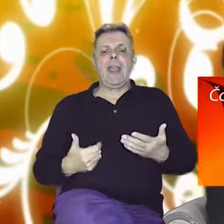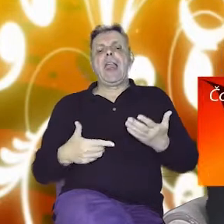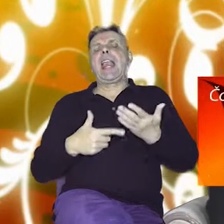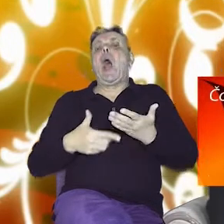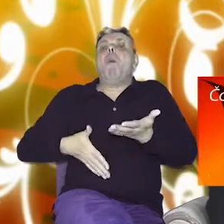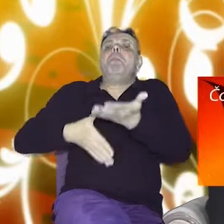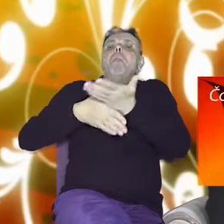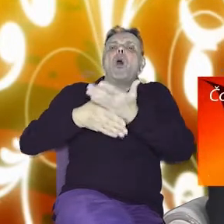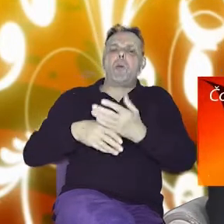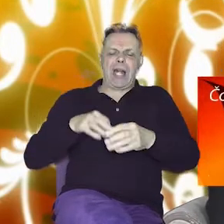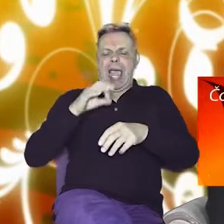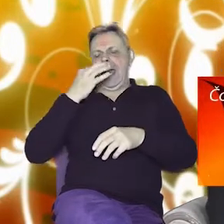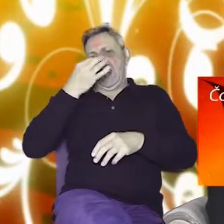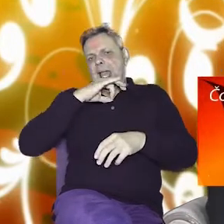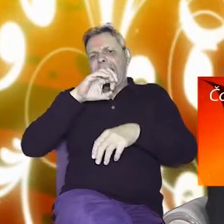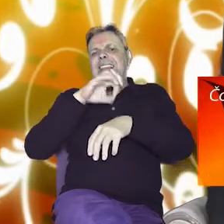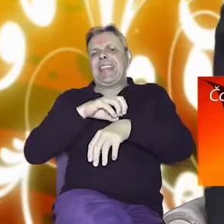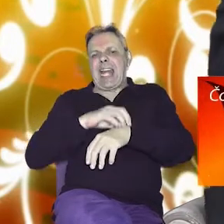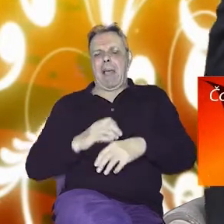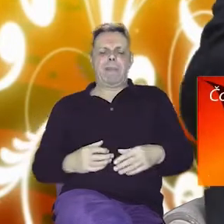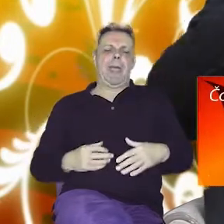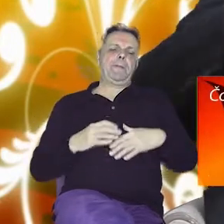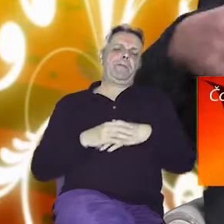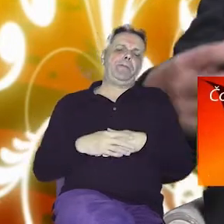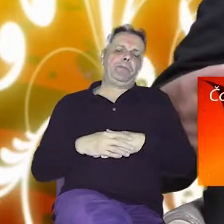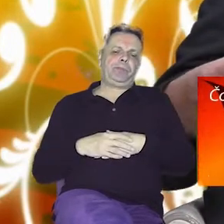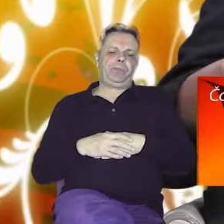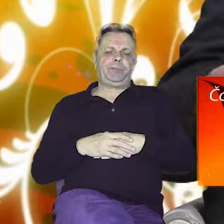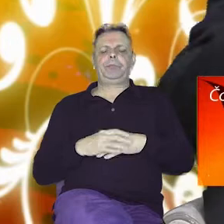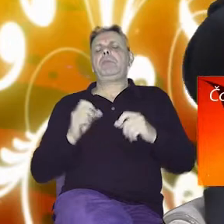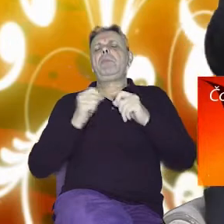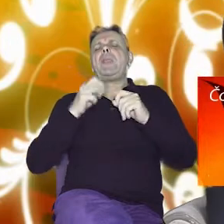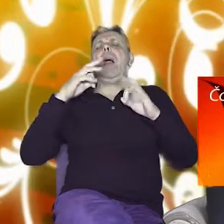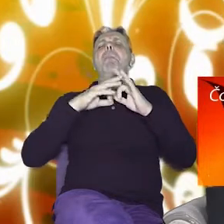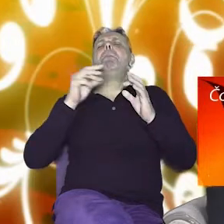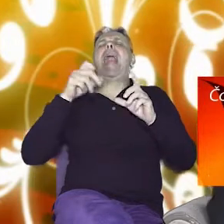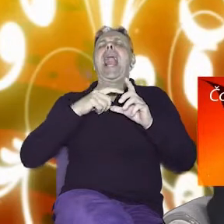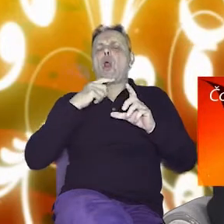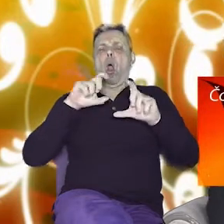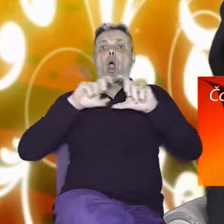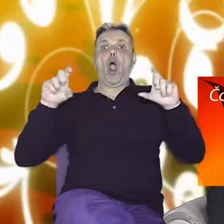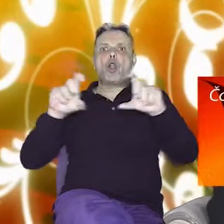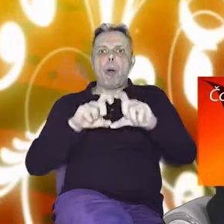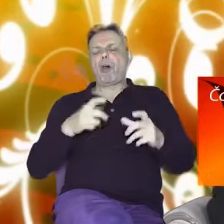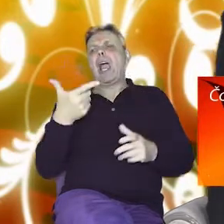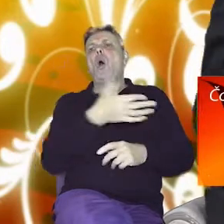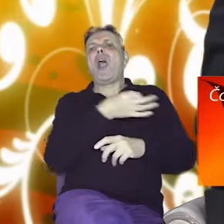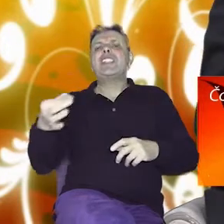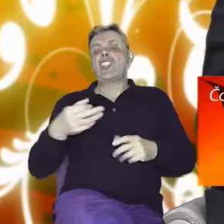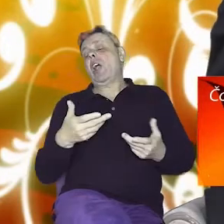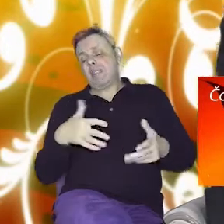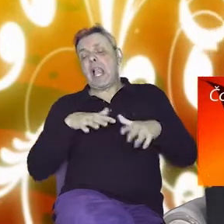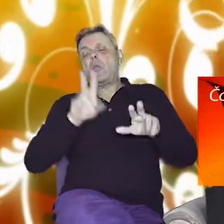još drugi modaliteti liječenja koji se koriste kao suportivna potporna terapija. Od, recimo,